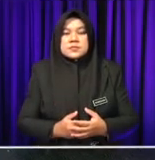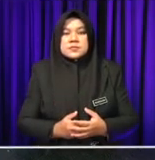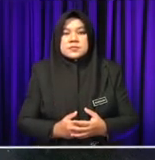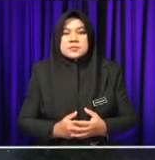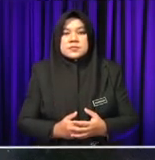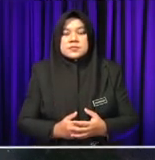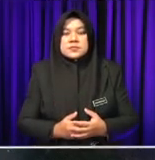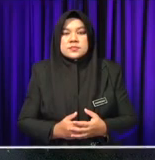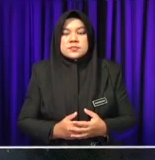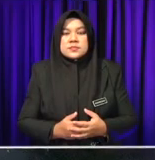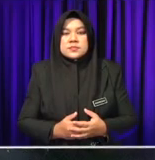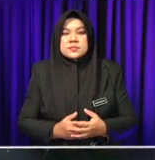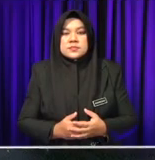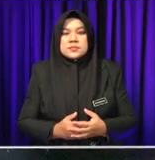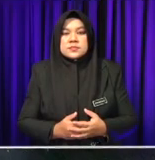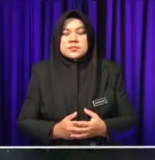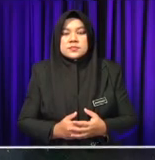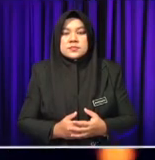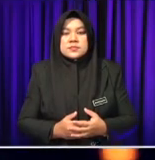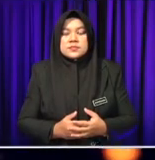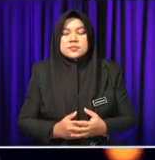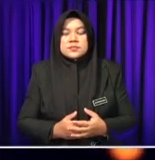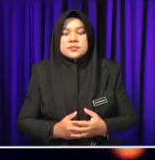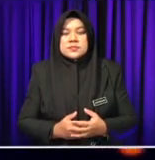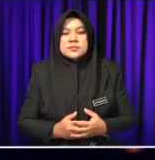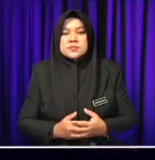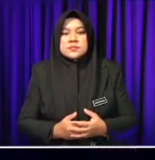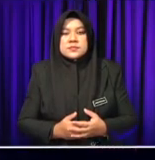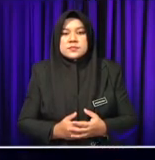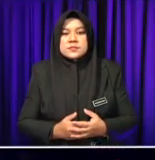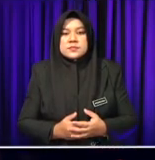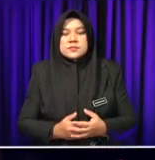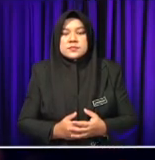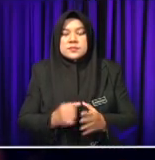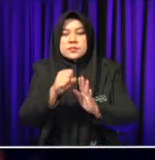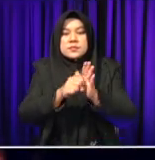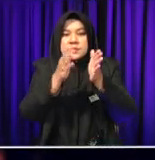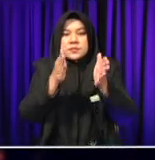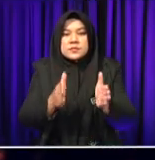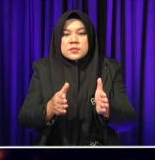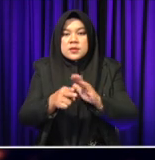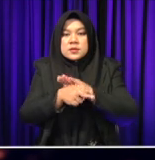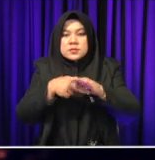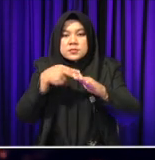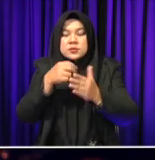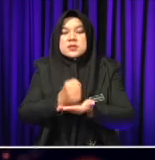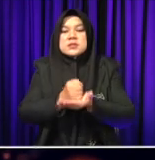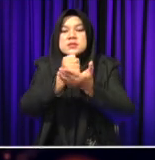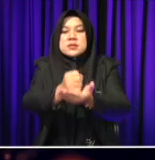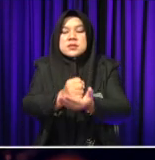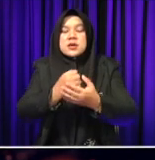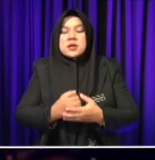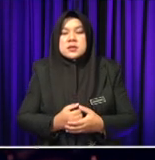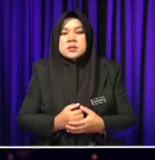okey Hanita okey silakan Hanita Sil seseorang yang menyembunyikan sedekah okey